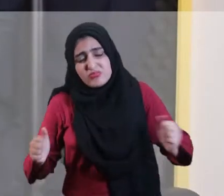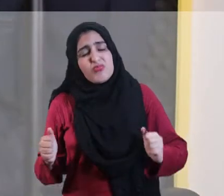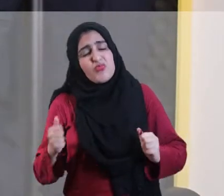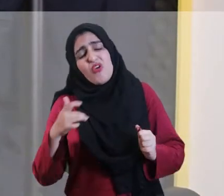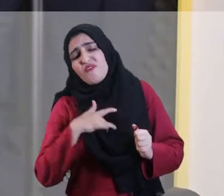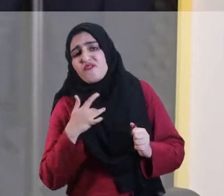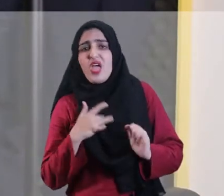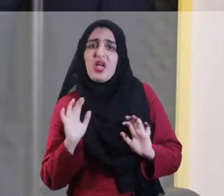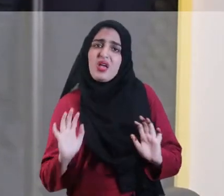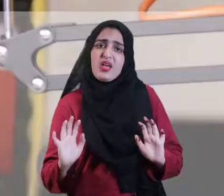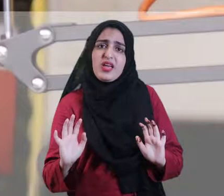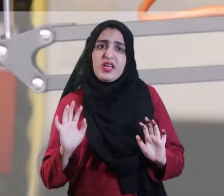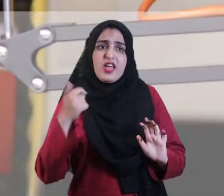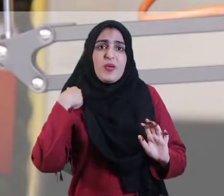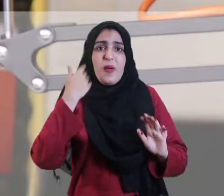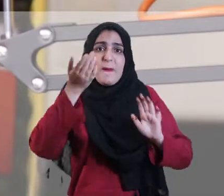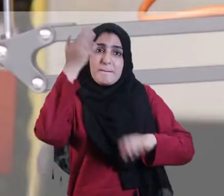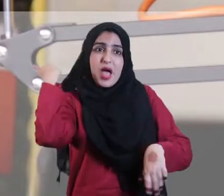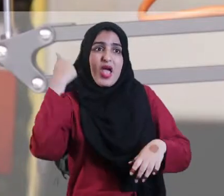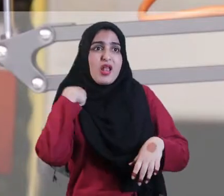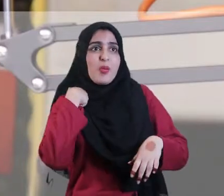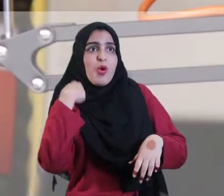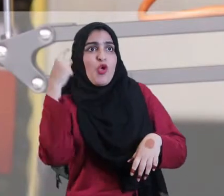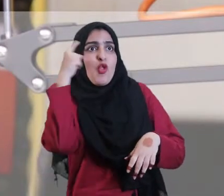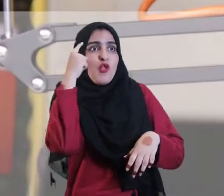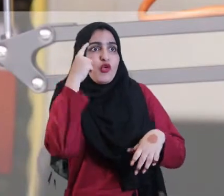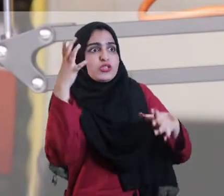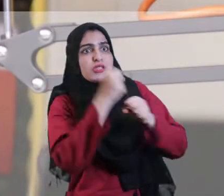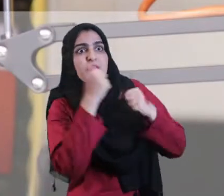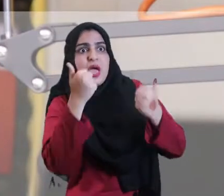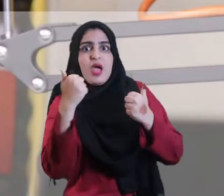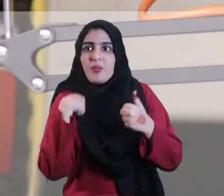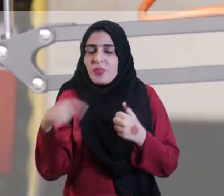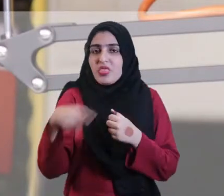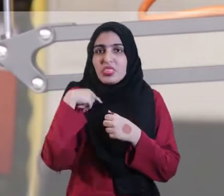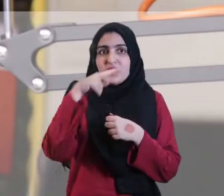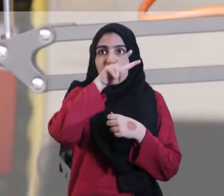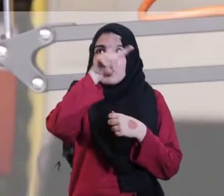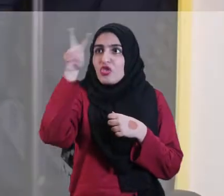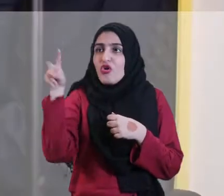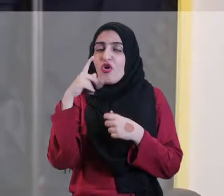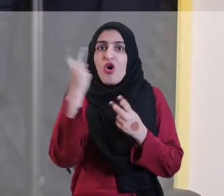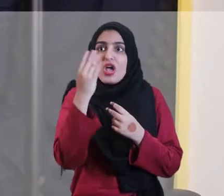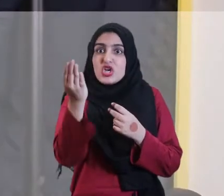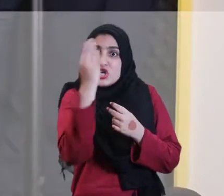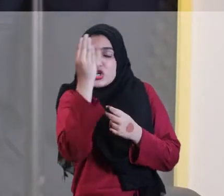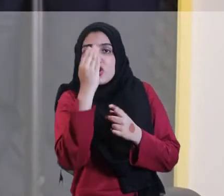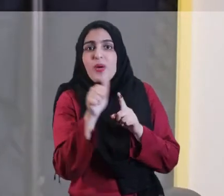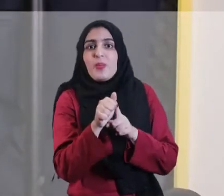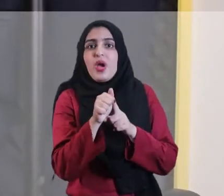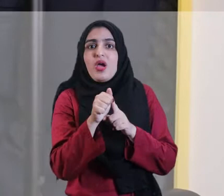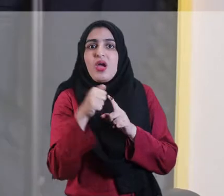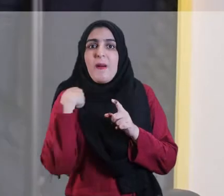क्योंकि मजा लेता था अब नजर आ रही है कि